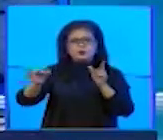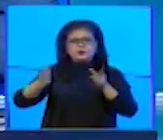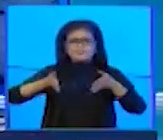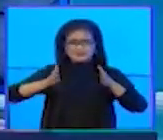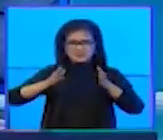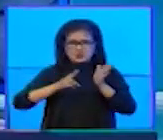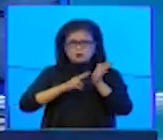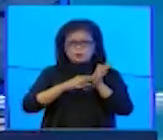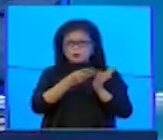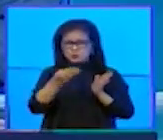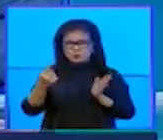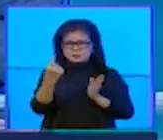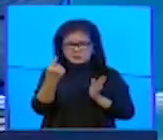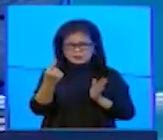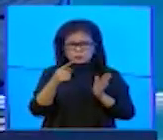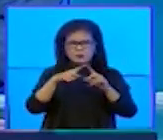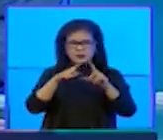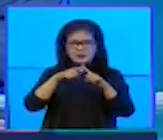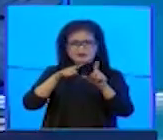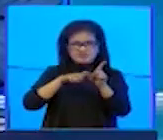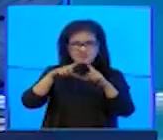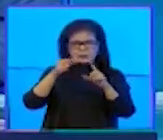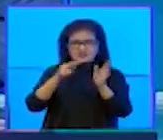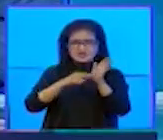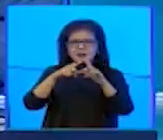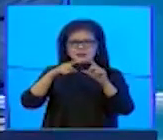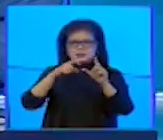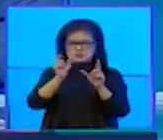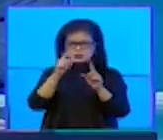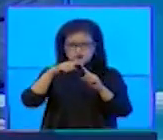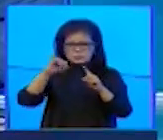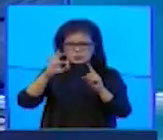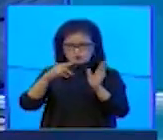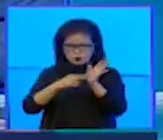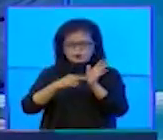Nasution, mengaku optimistis akan memenangkan kontestasi pilkada Medan.